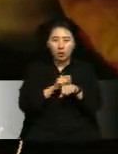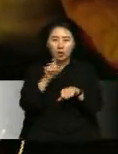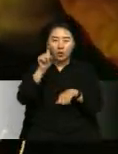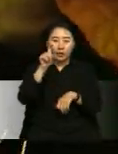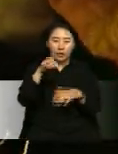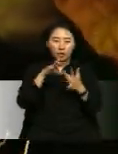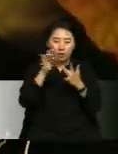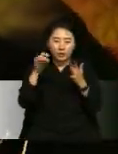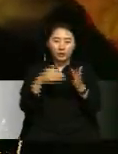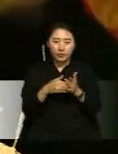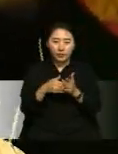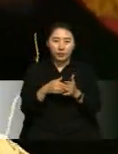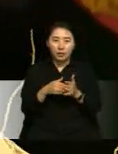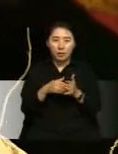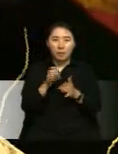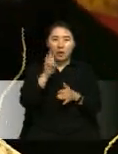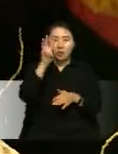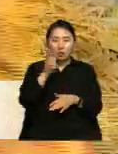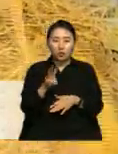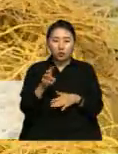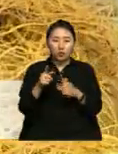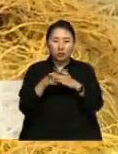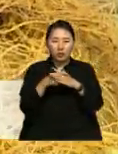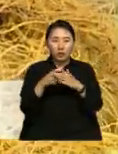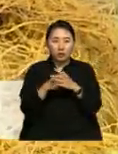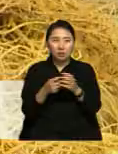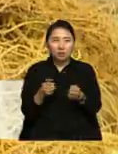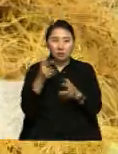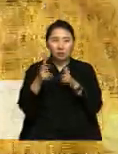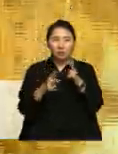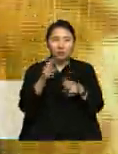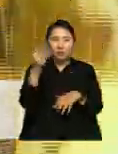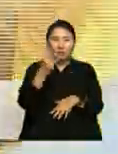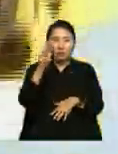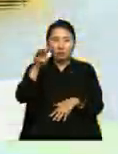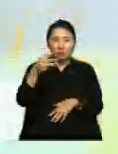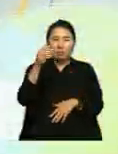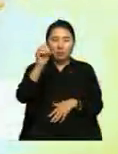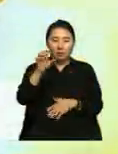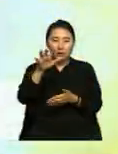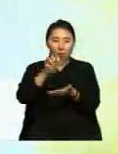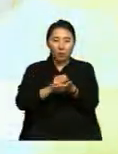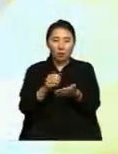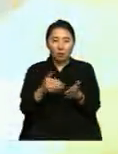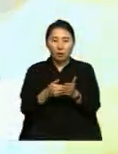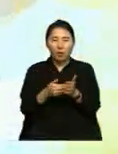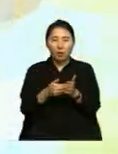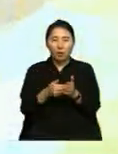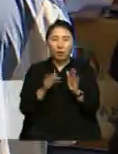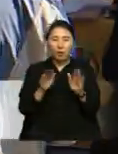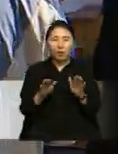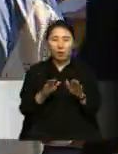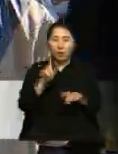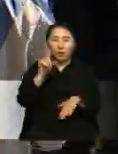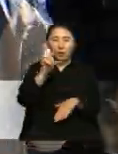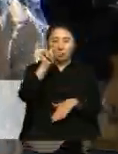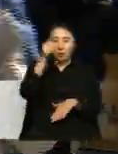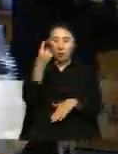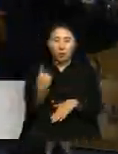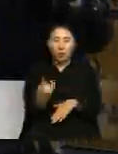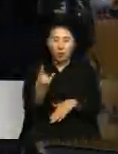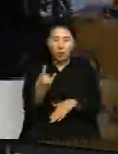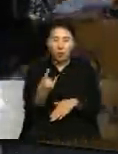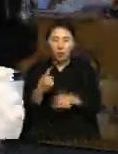11개를 선정했으며 파주 개성 인삼 축제 는 사업비 3천 3백만 원을 확보했습니다 올해로 심 5회째 맞는